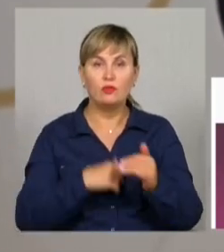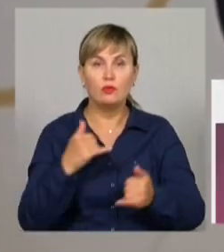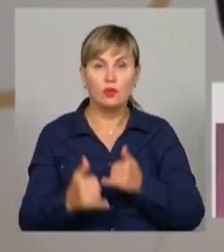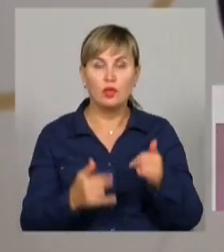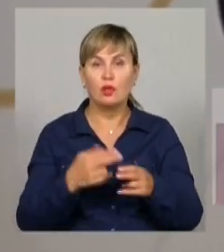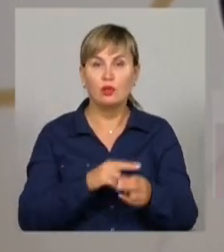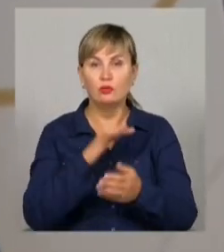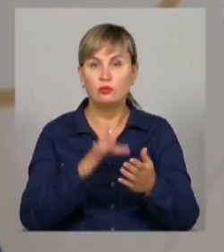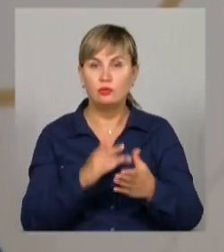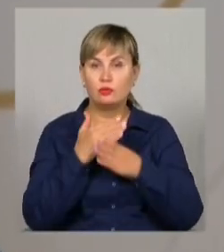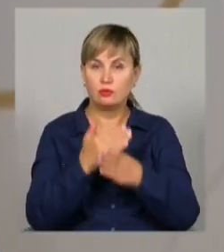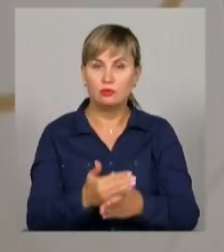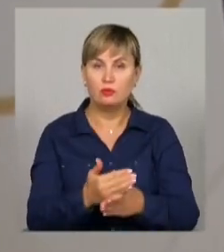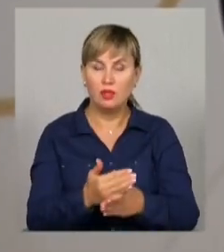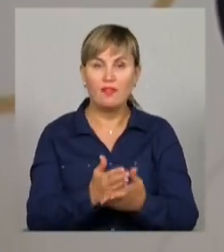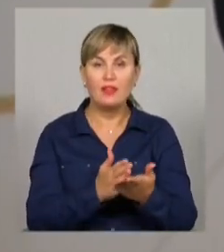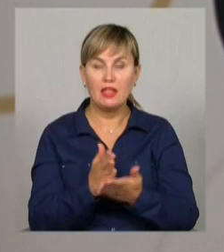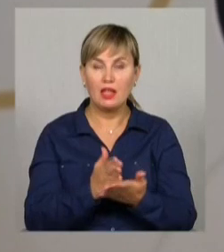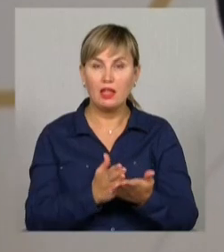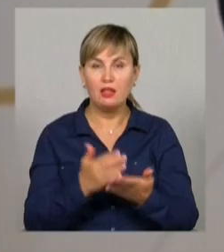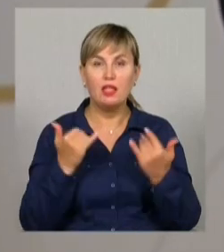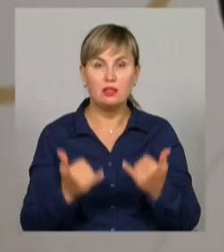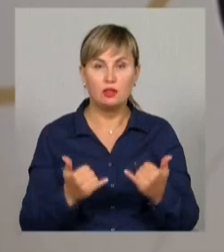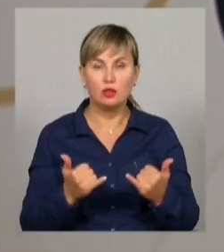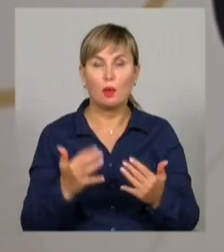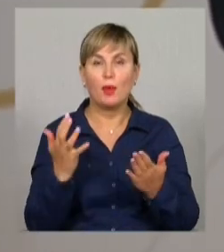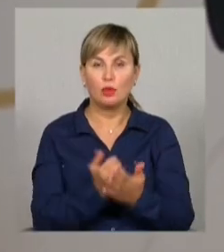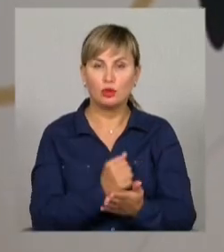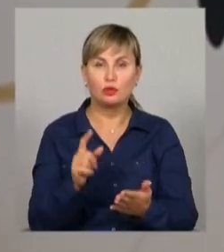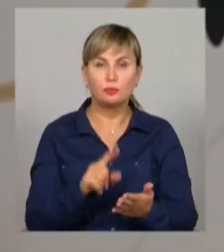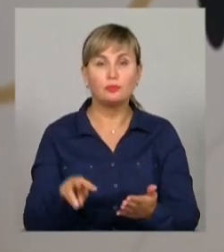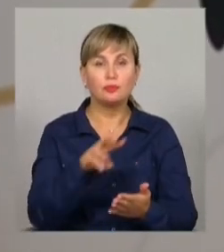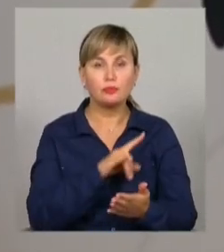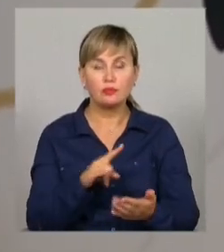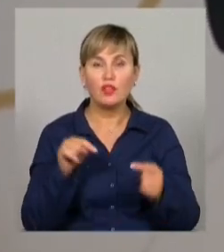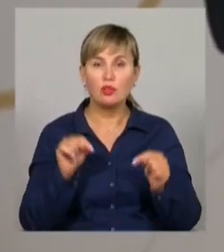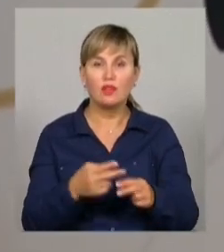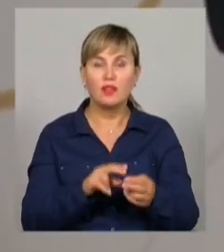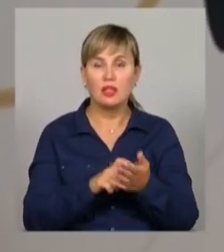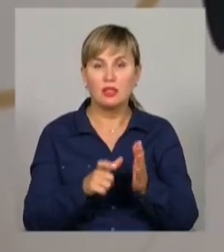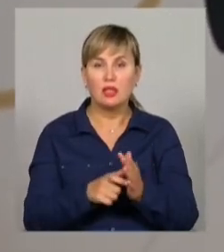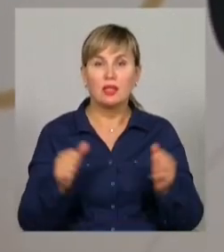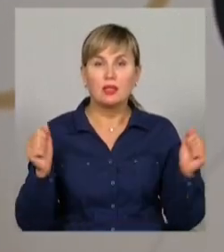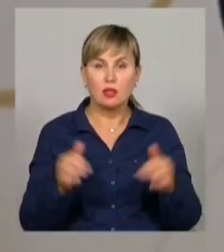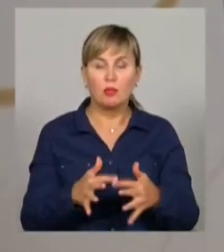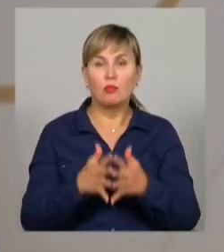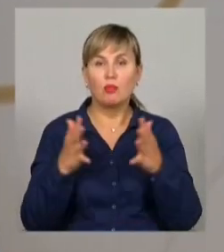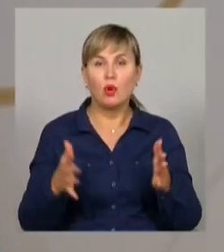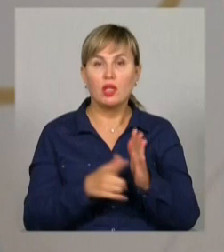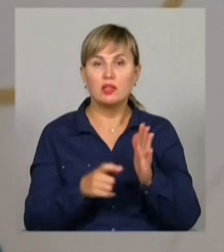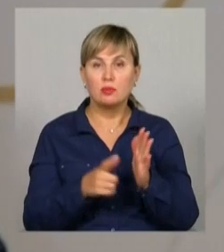которые город оказывает своим жителям. На сегодня получается, что мы сюда, в это здание, собрали более